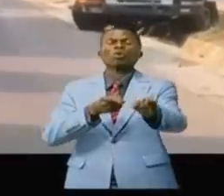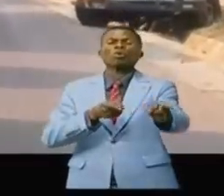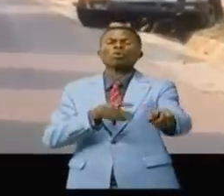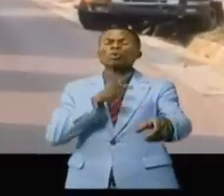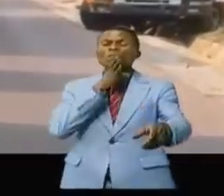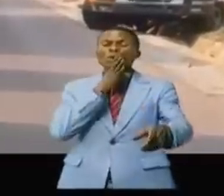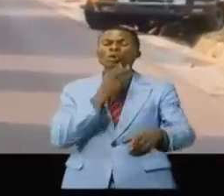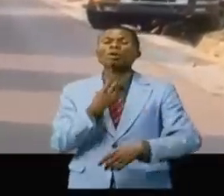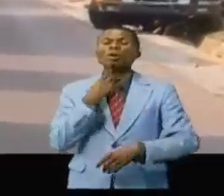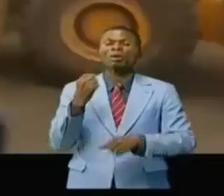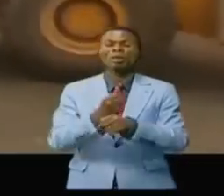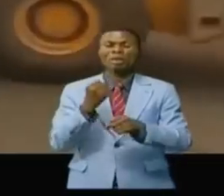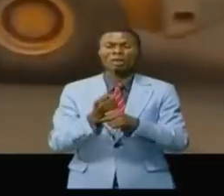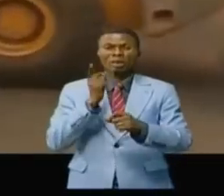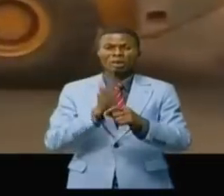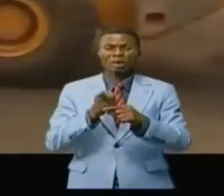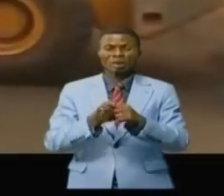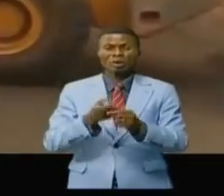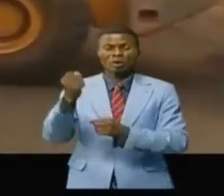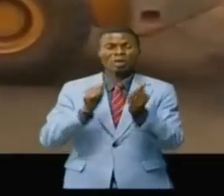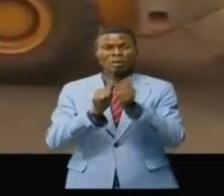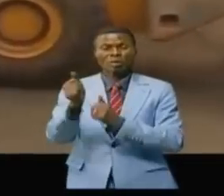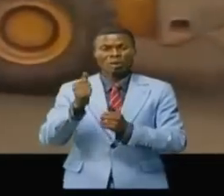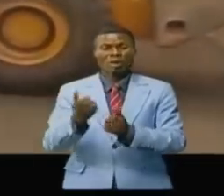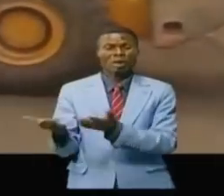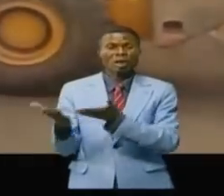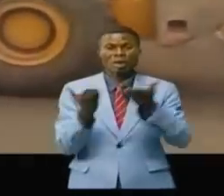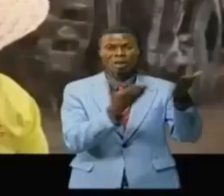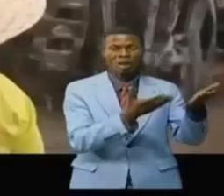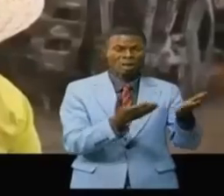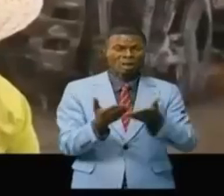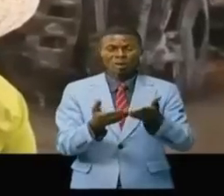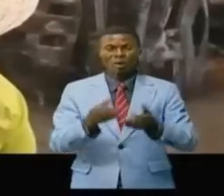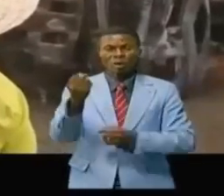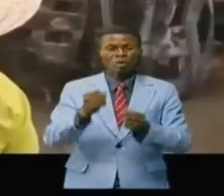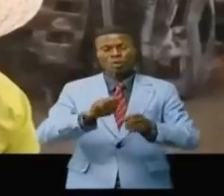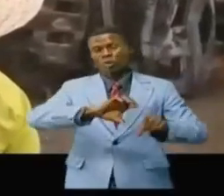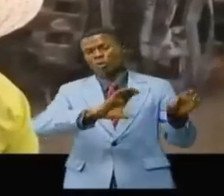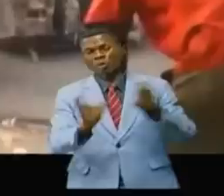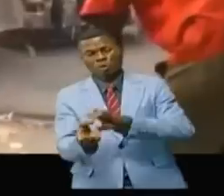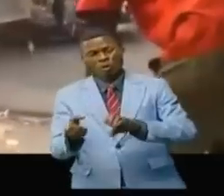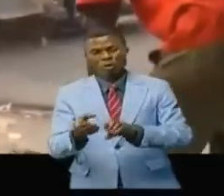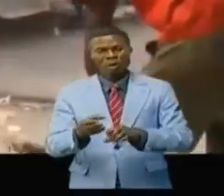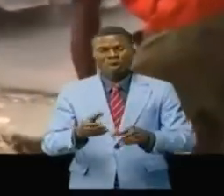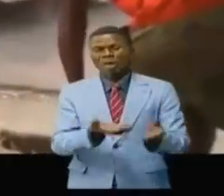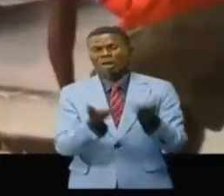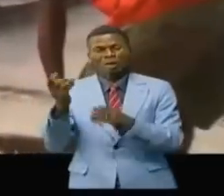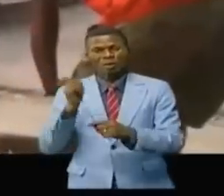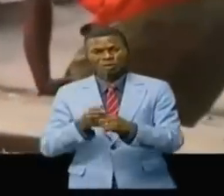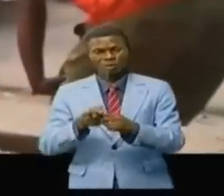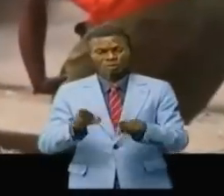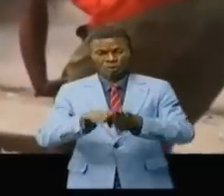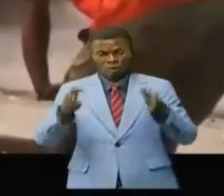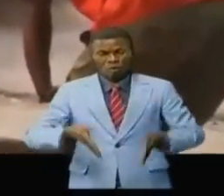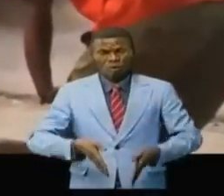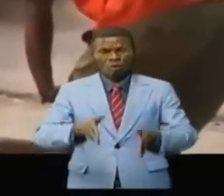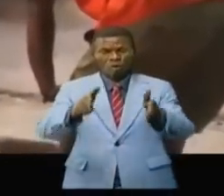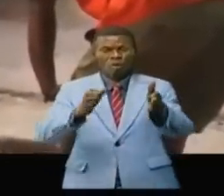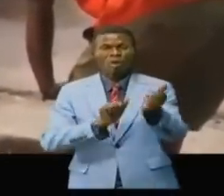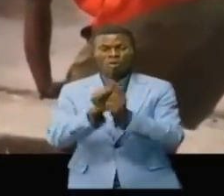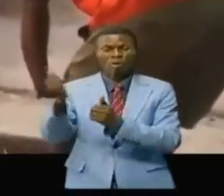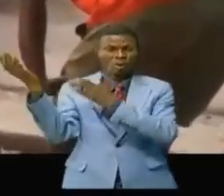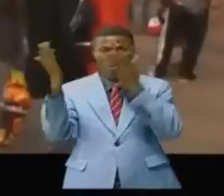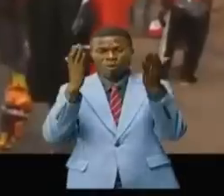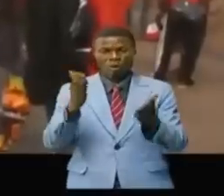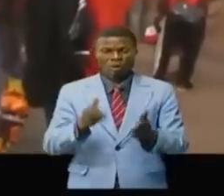ralenti les opérations des engins venus pour évacuer la carcasse du camion accidenté et rouvrir la route au trafic